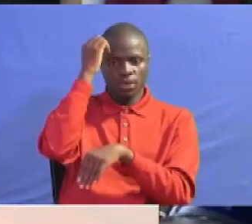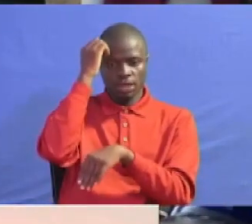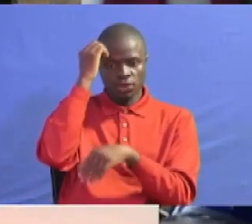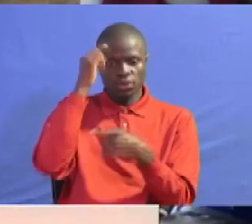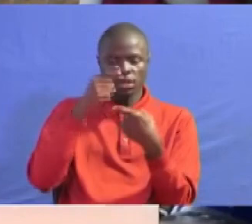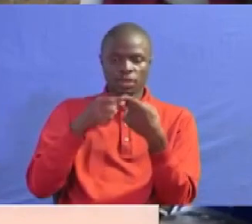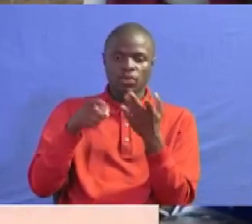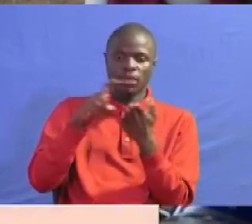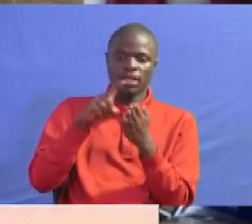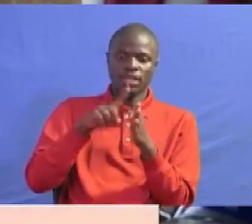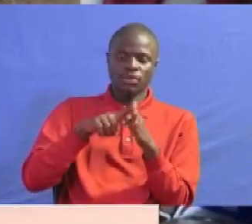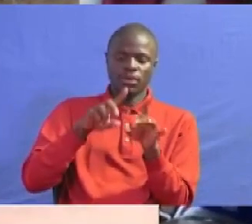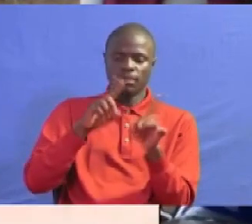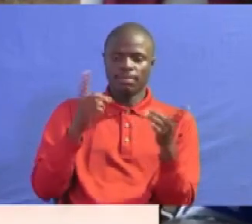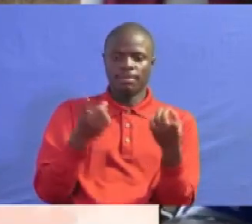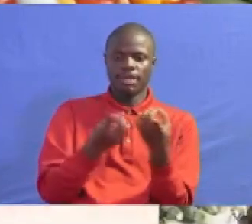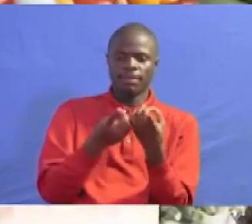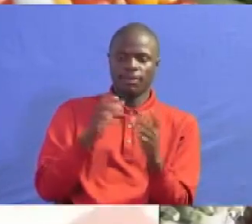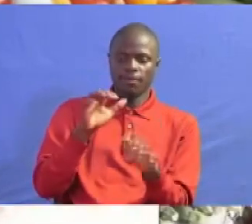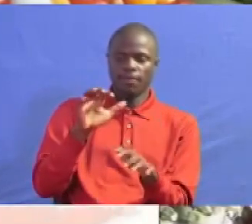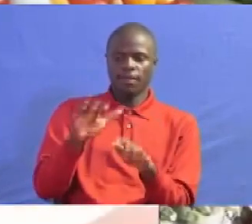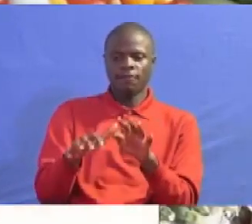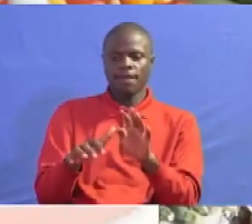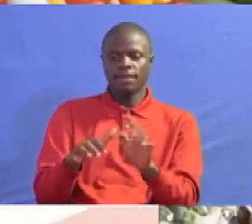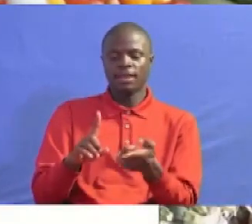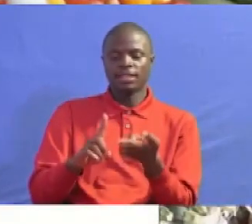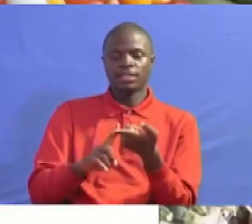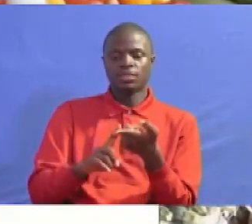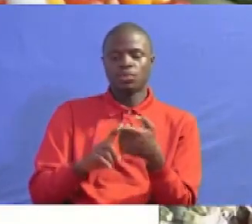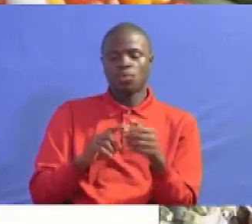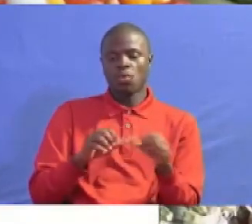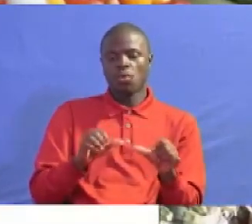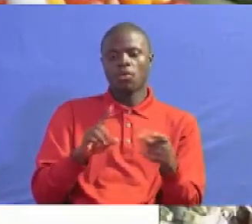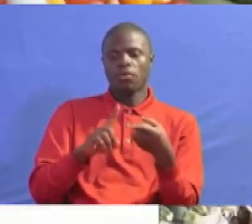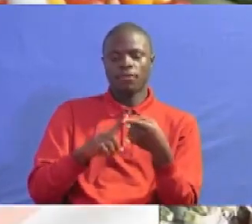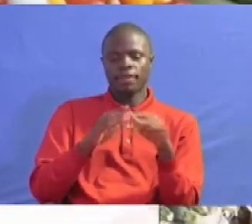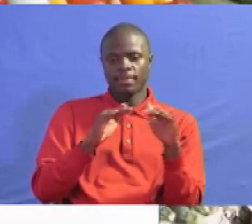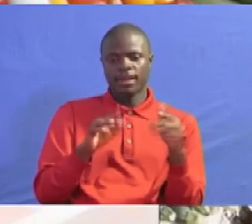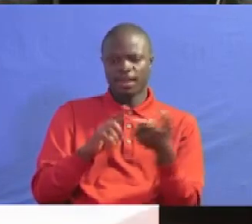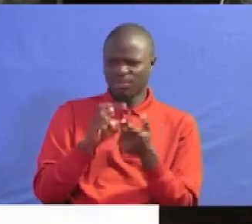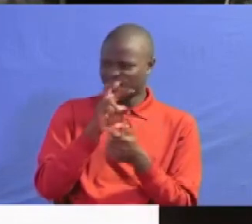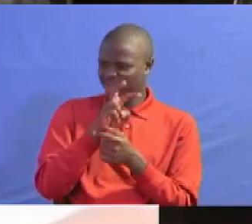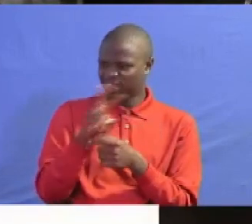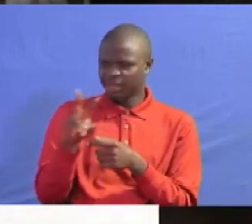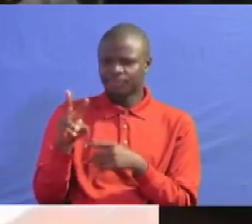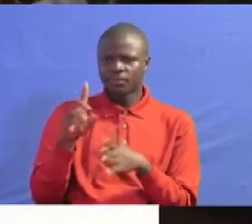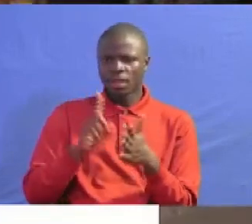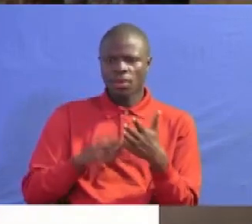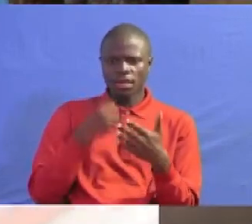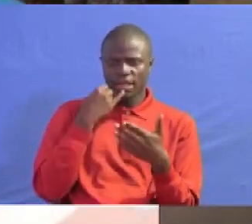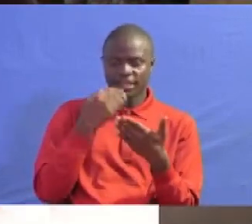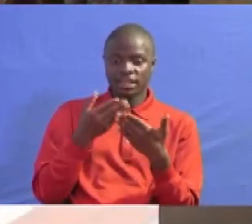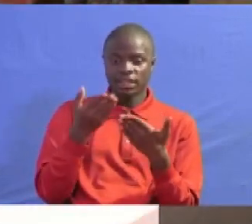ya kilimo kuwa inapaswa kukita kambi mashinani na haswa kutembelea masoko ili waweze kufuatilia bidhaa